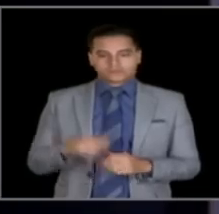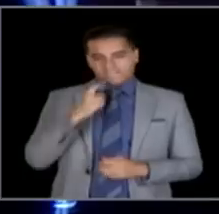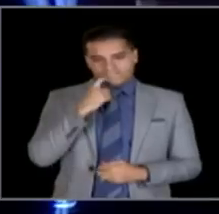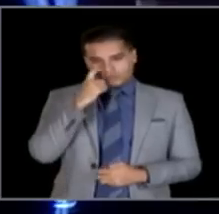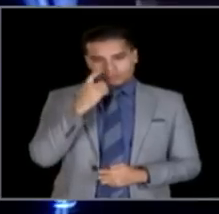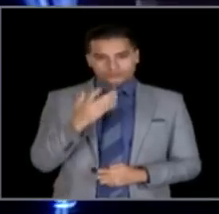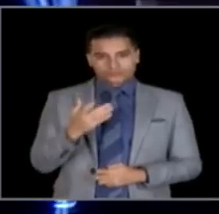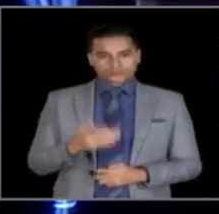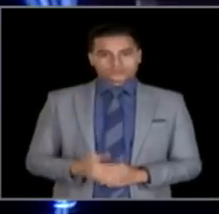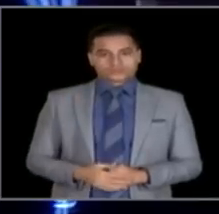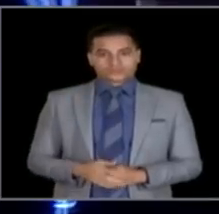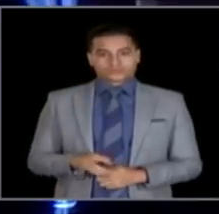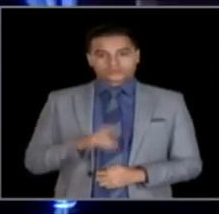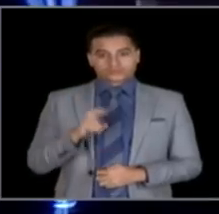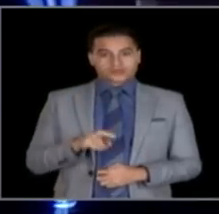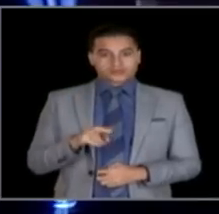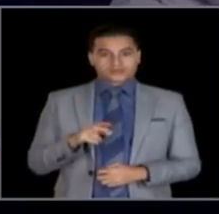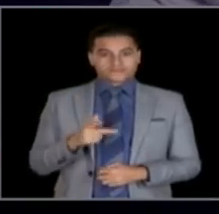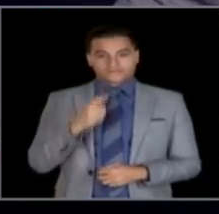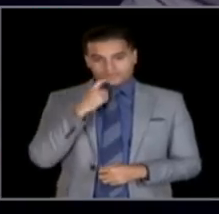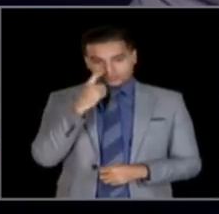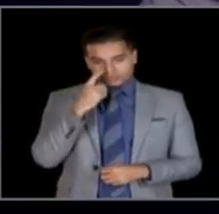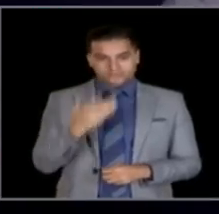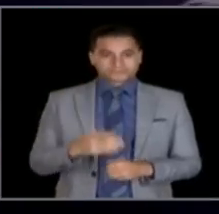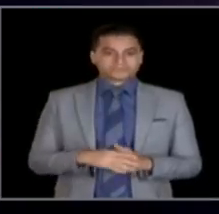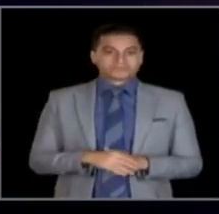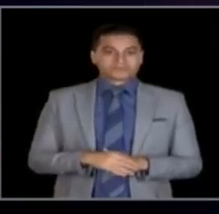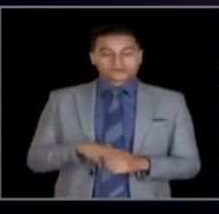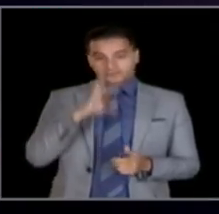فنون، سؤال في الفنون،